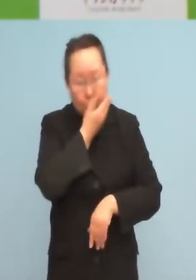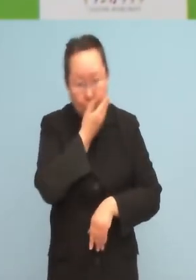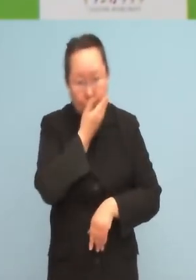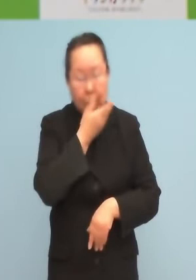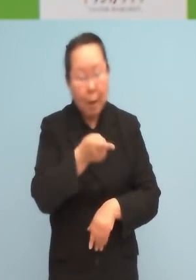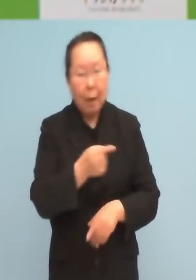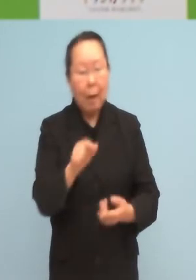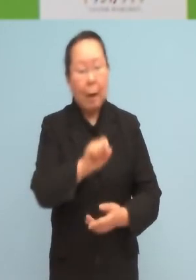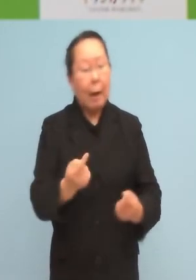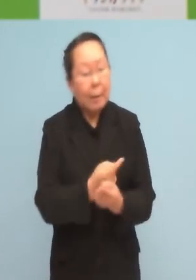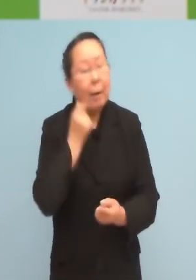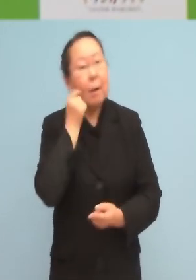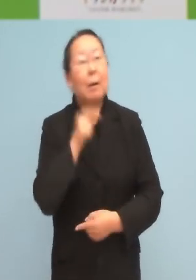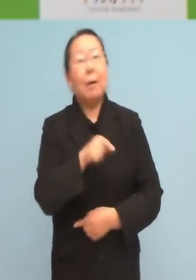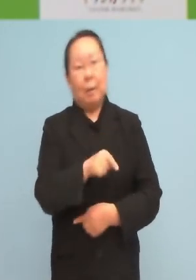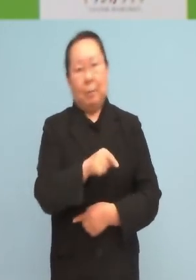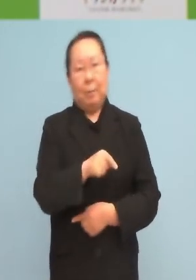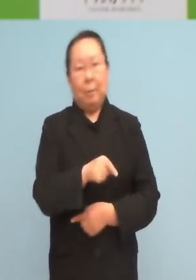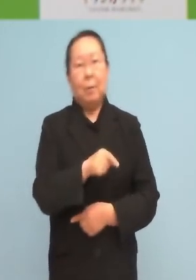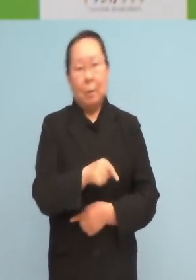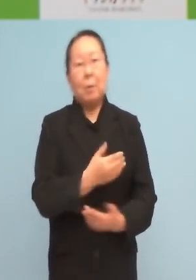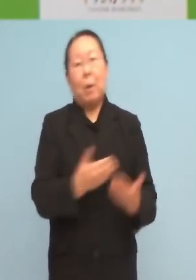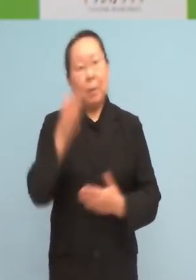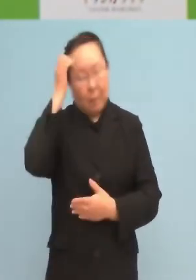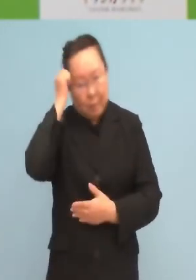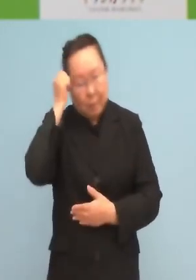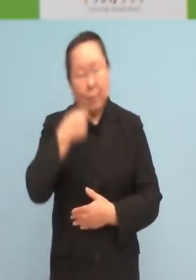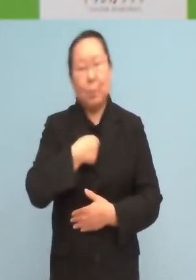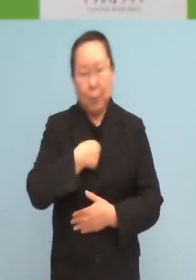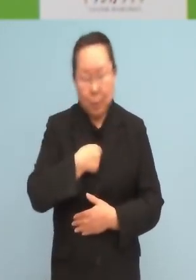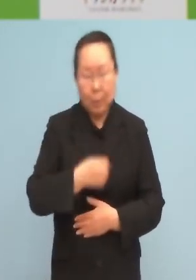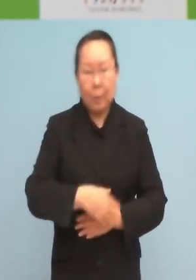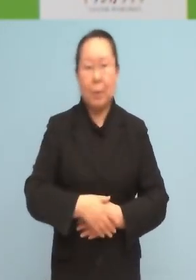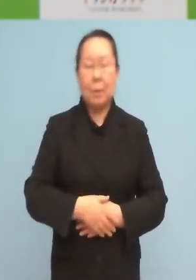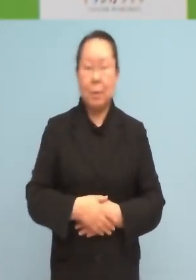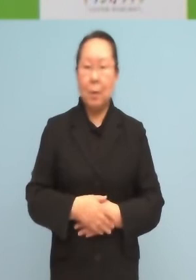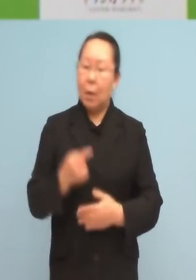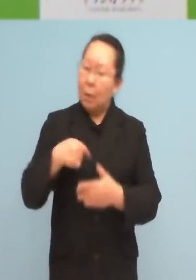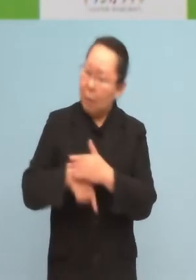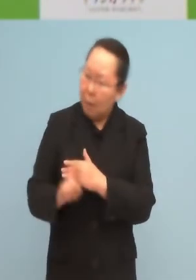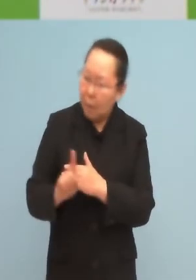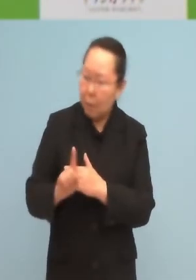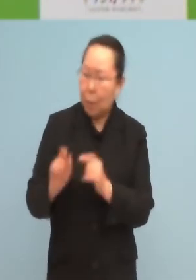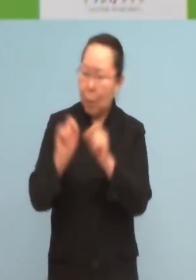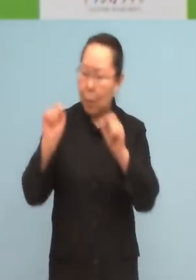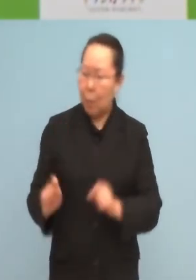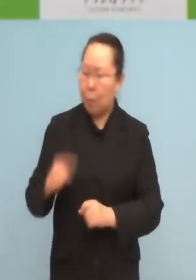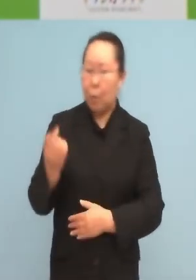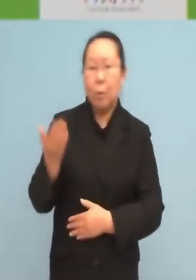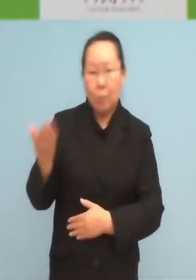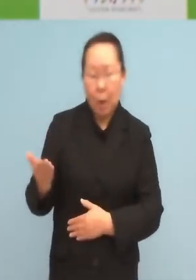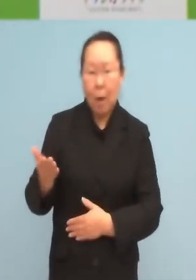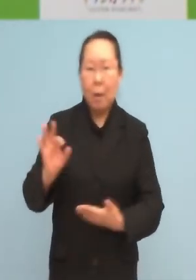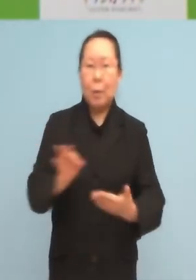ということについては、まあ、記憶は鮮明に残っているところでありますので、なんでこういうふうなことになったのかというのは、これは財